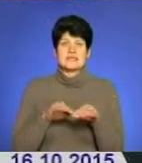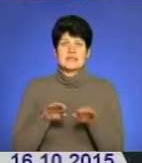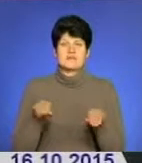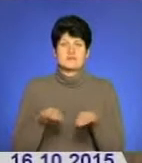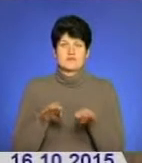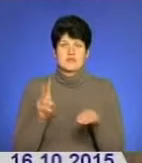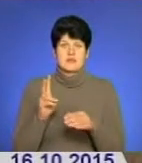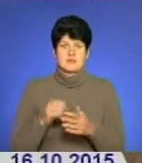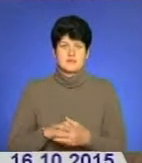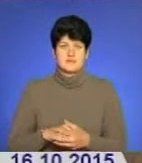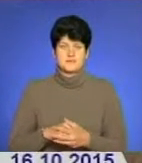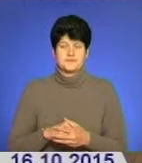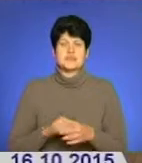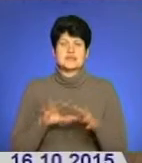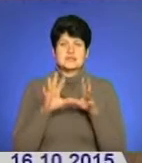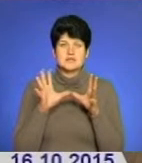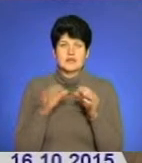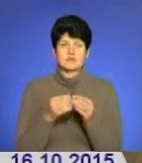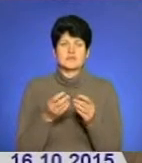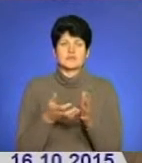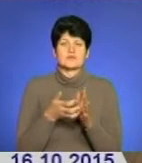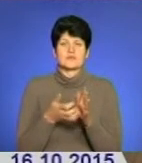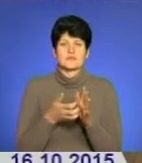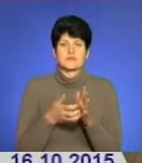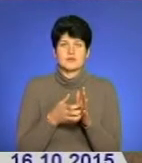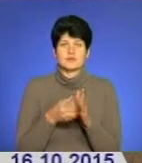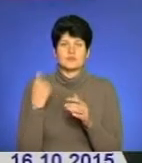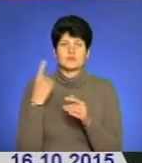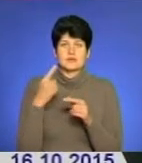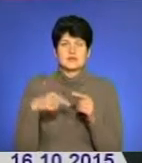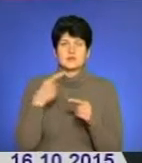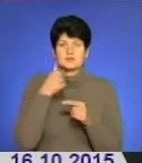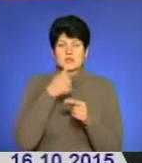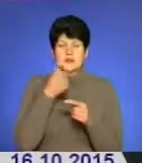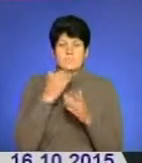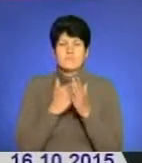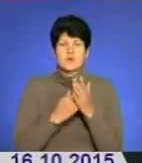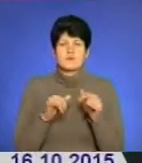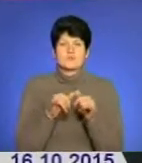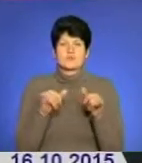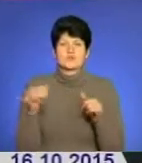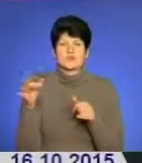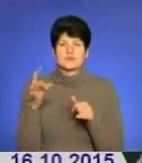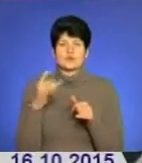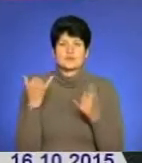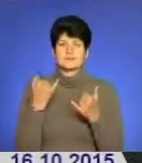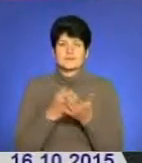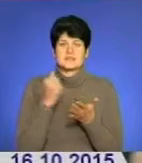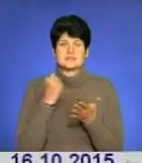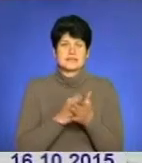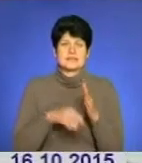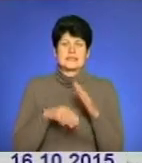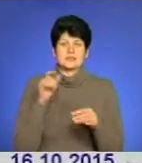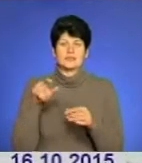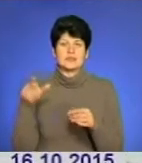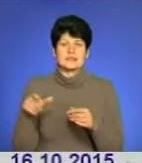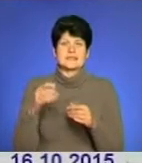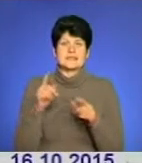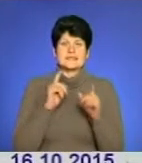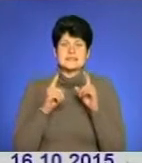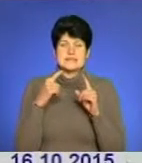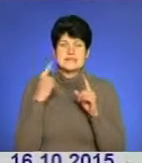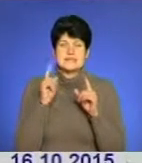канал. Загалом через відсутність в краї на наступний рік програми розвитку регіону, яку досі не затвердили депутати на сесії обласної ради,